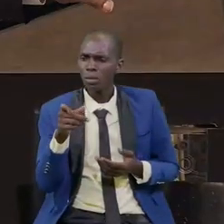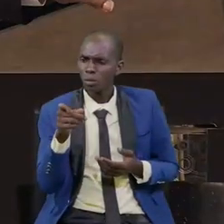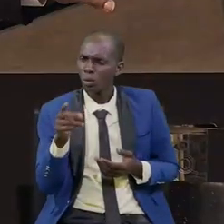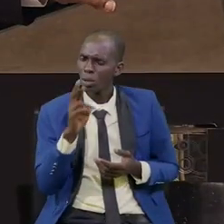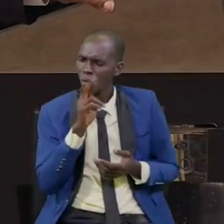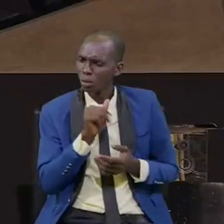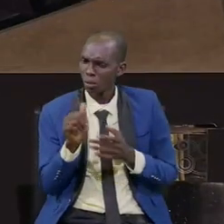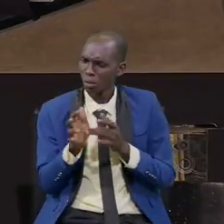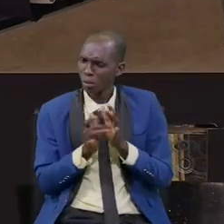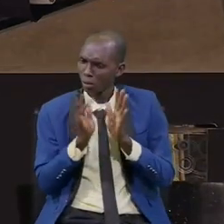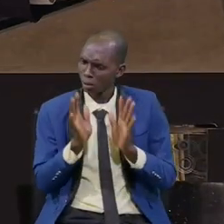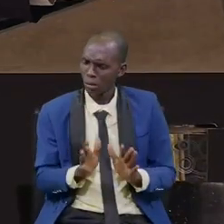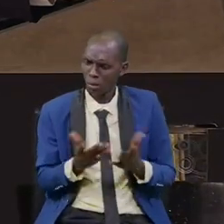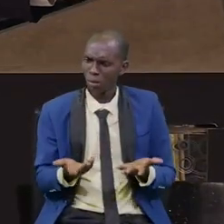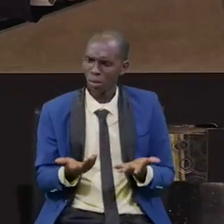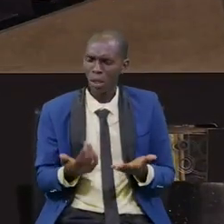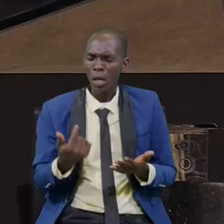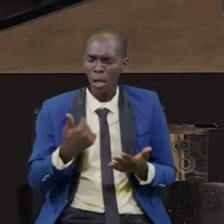es croyant. Et